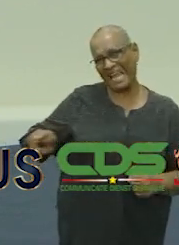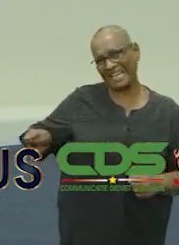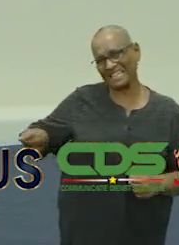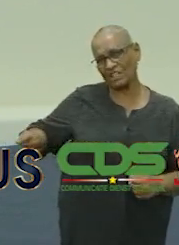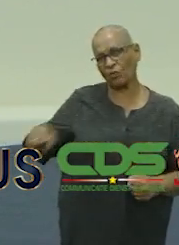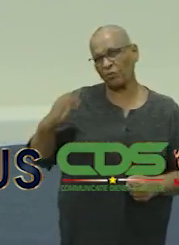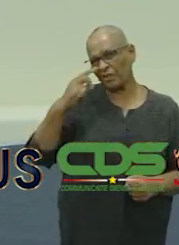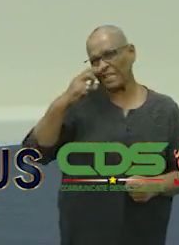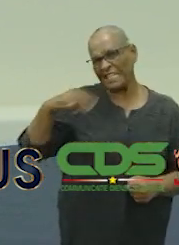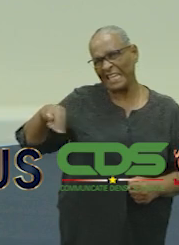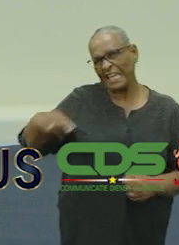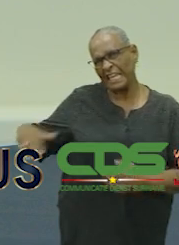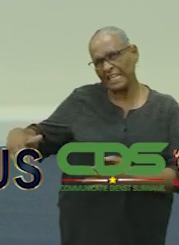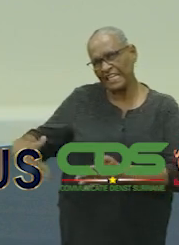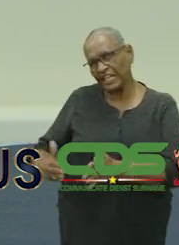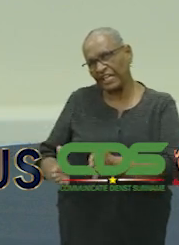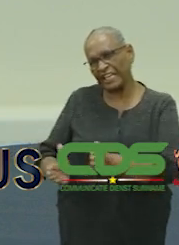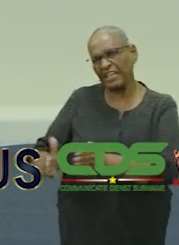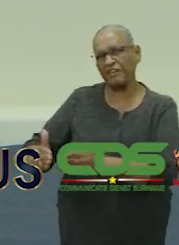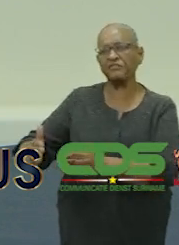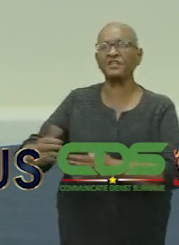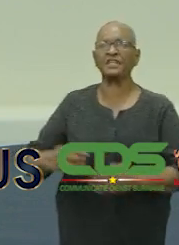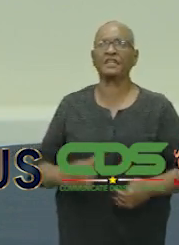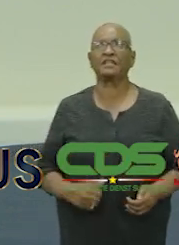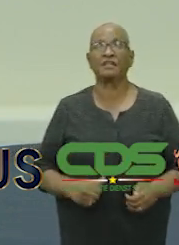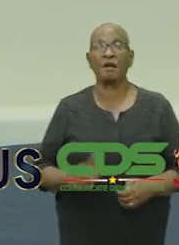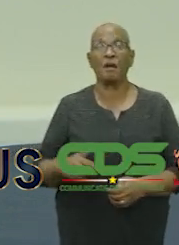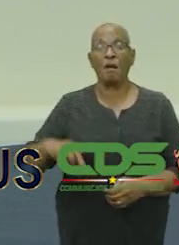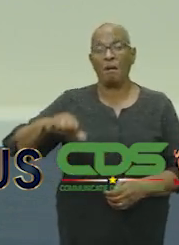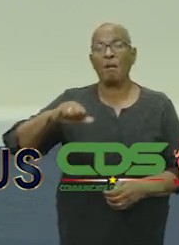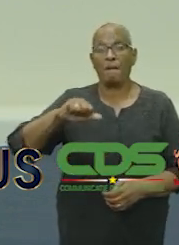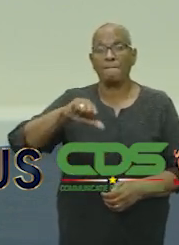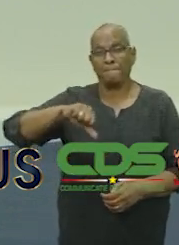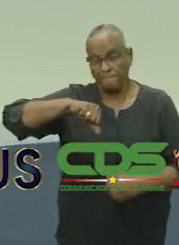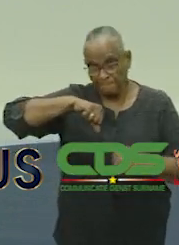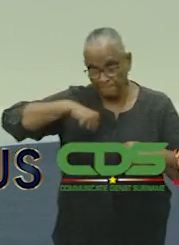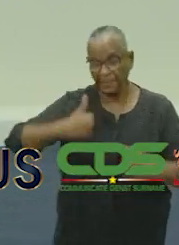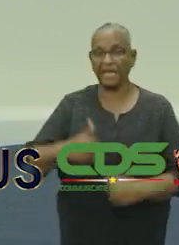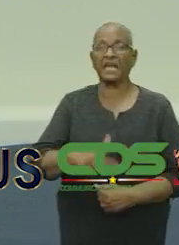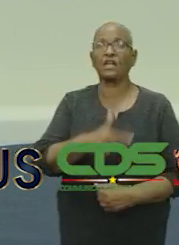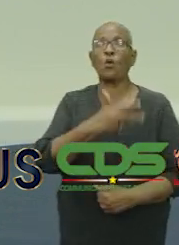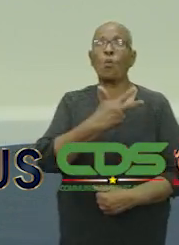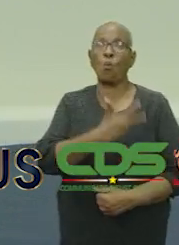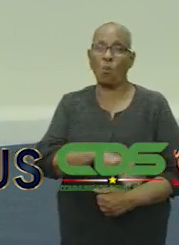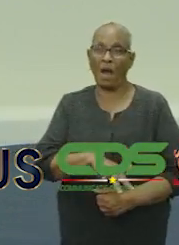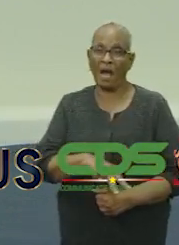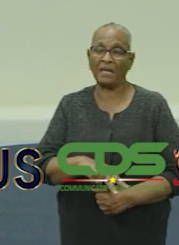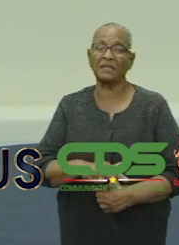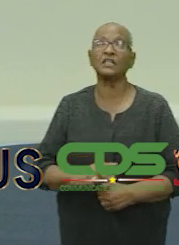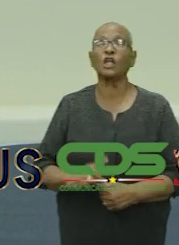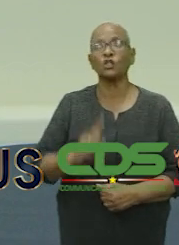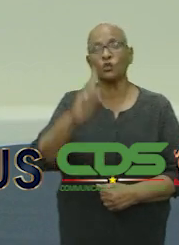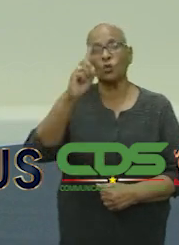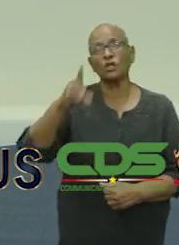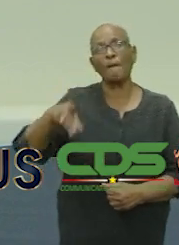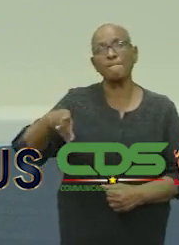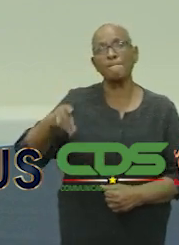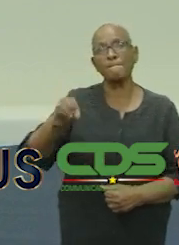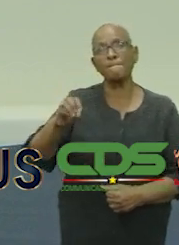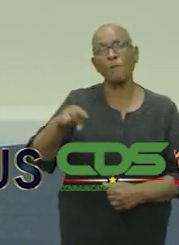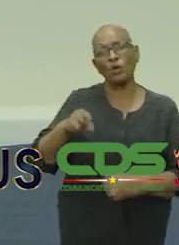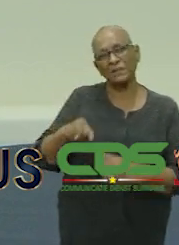Nikeri-rivier. Te beginnen bij Wageningen en dan ten noorden van het Middenstandspolder. En